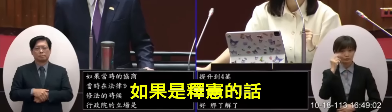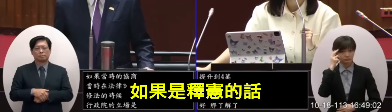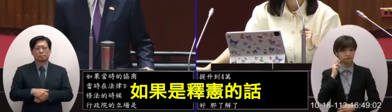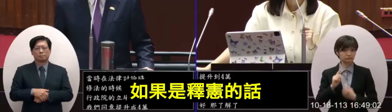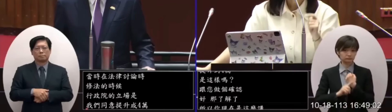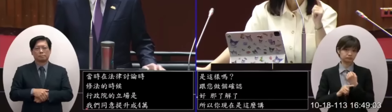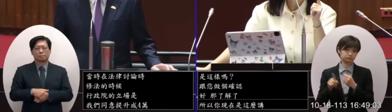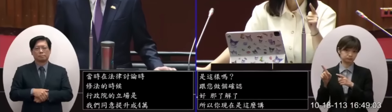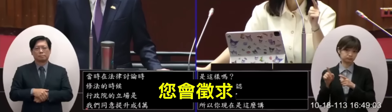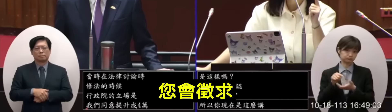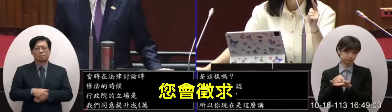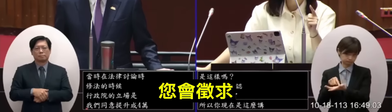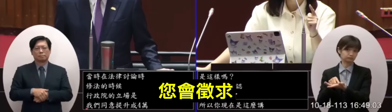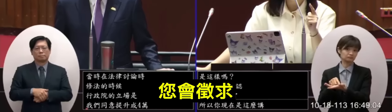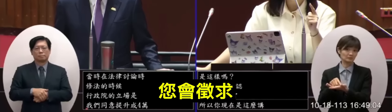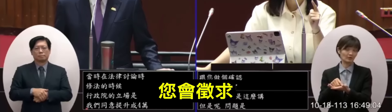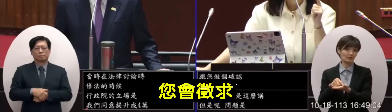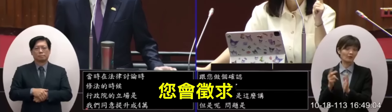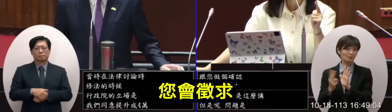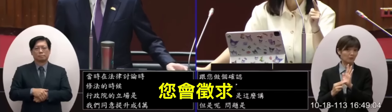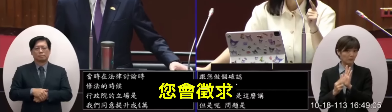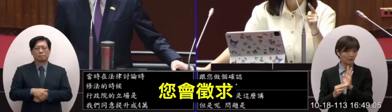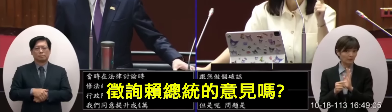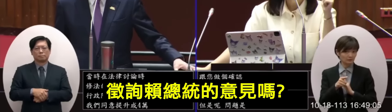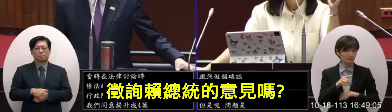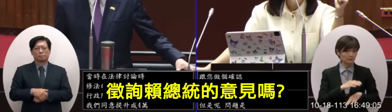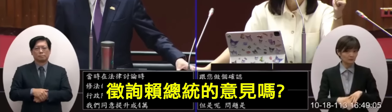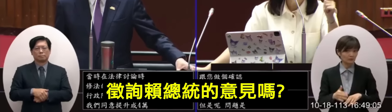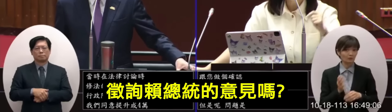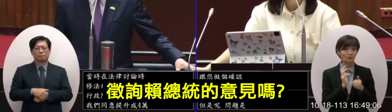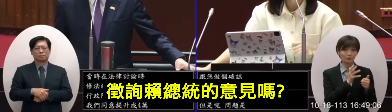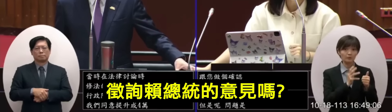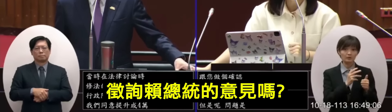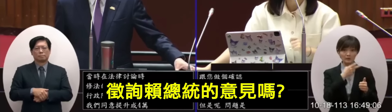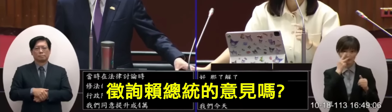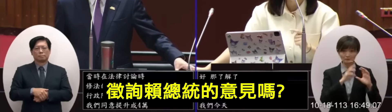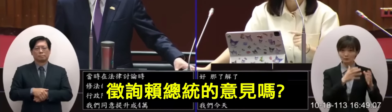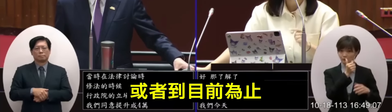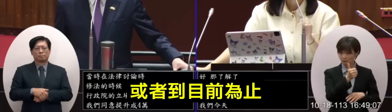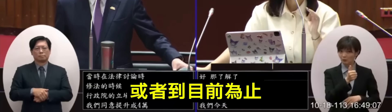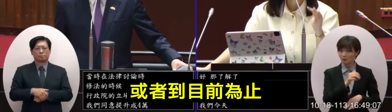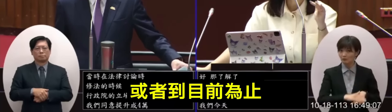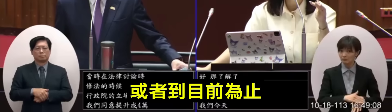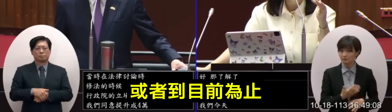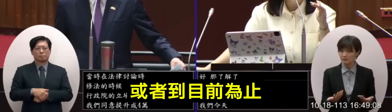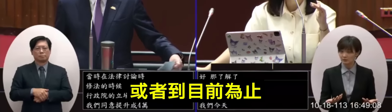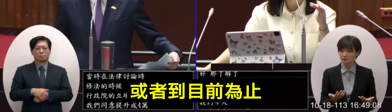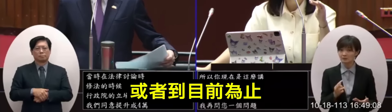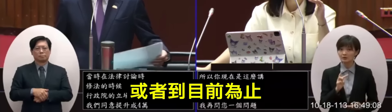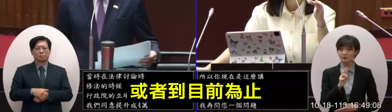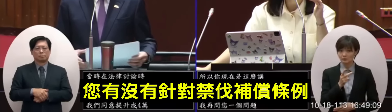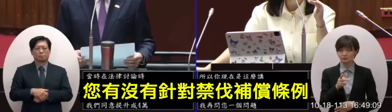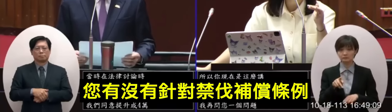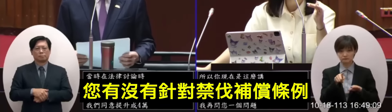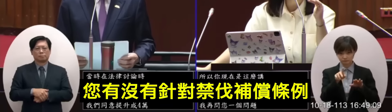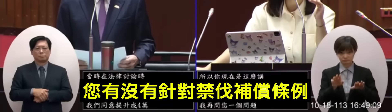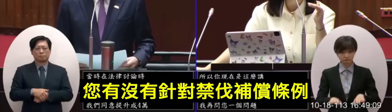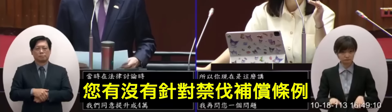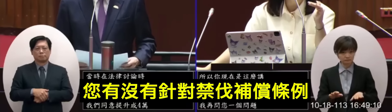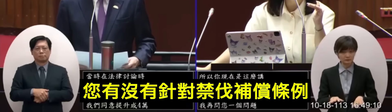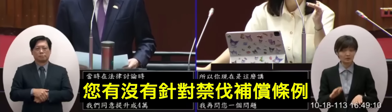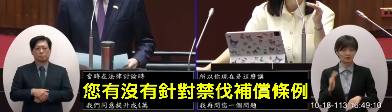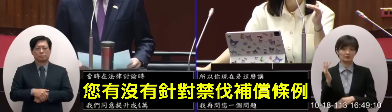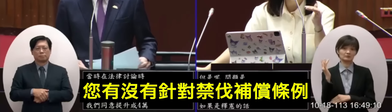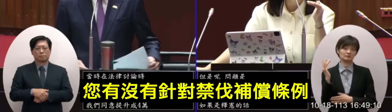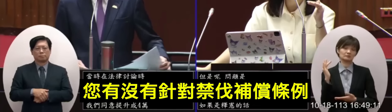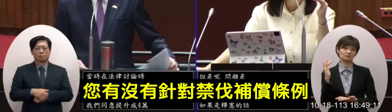宪的话，您会征询赖总统的意见吗？或者到目前为止，您有没有针对